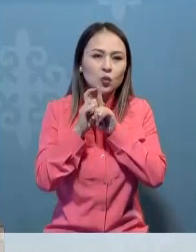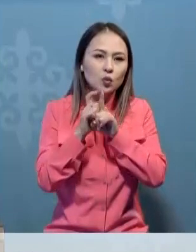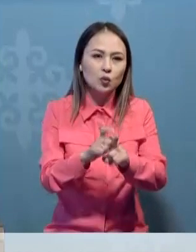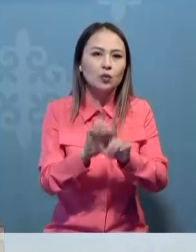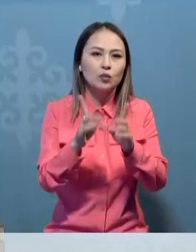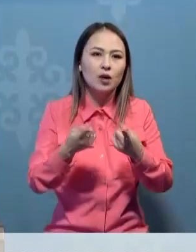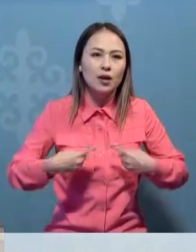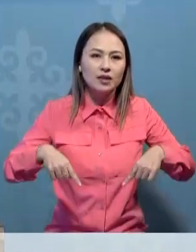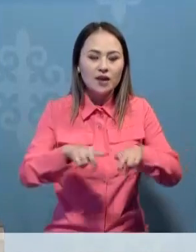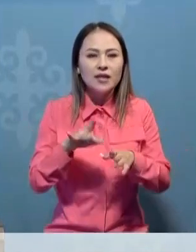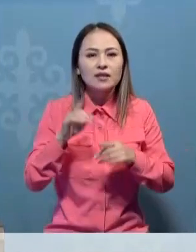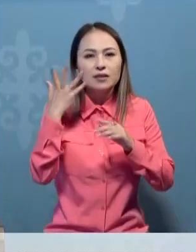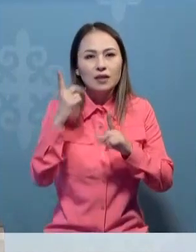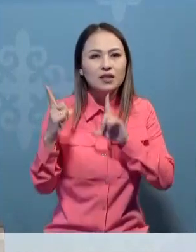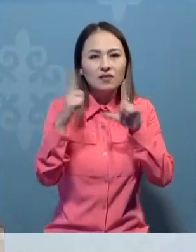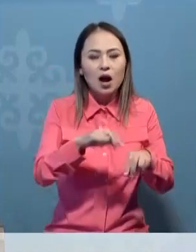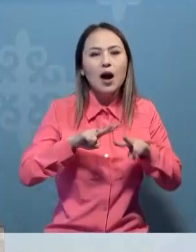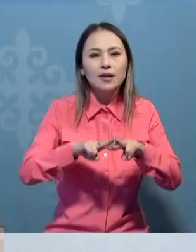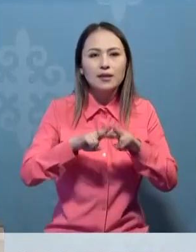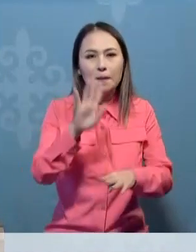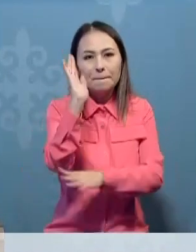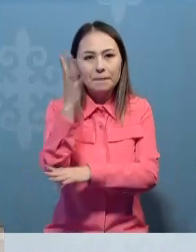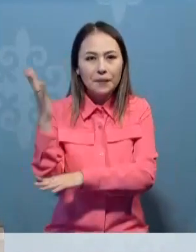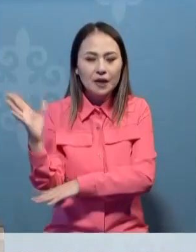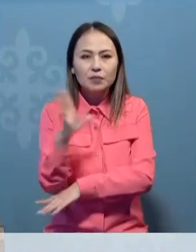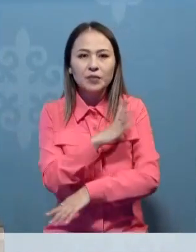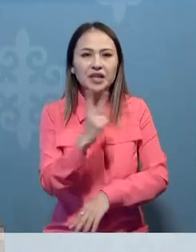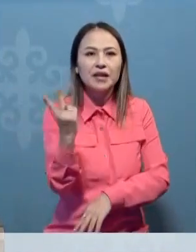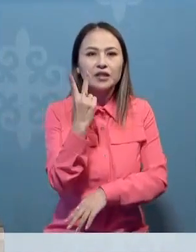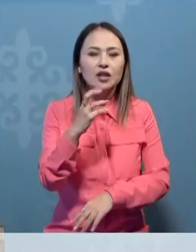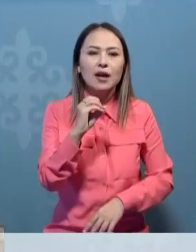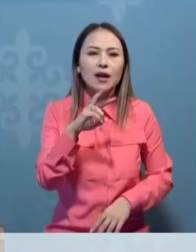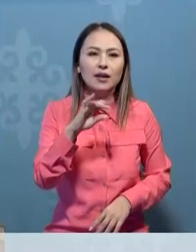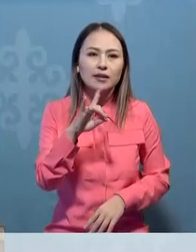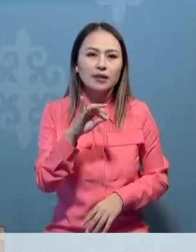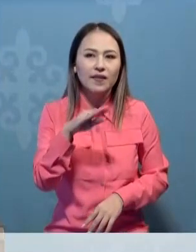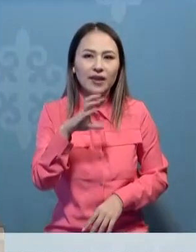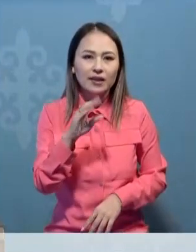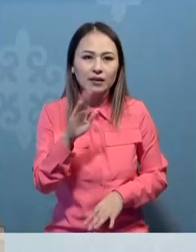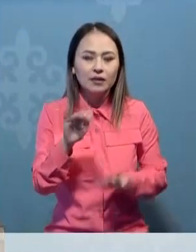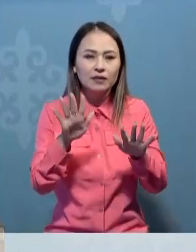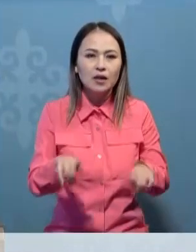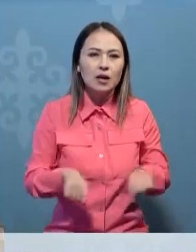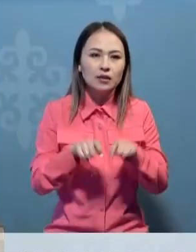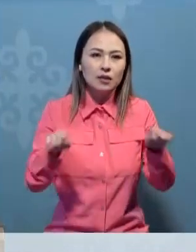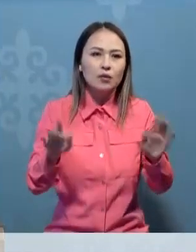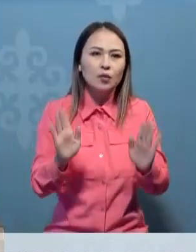ұйымдастырылады. Сапар аясында Астанада саябақтардың бірінде 2-ші Елизавета атындағы сквердің ашылуы көзделуде.